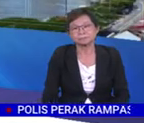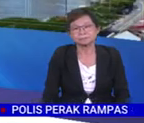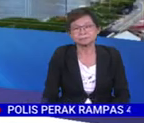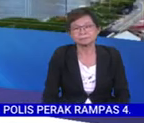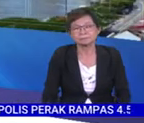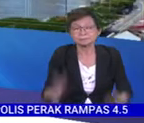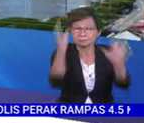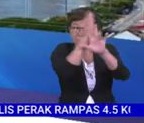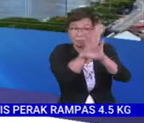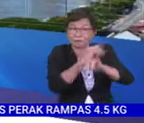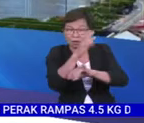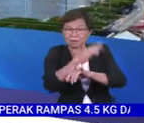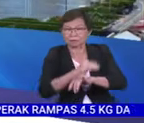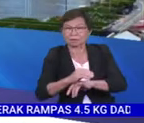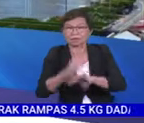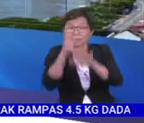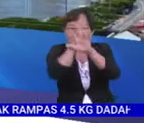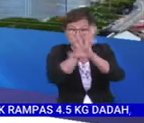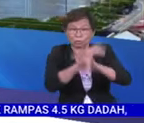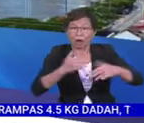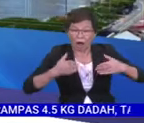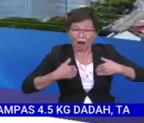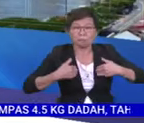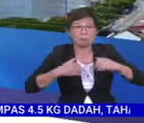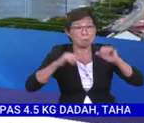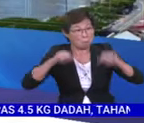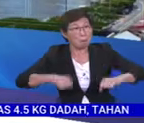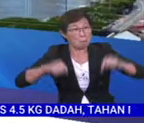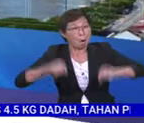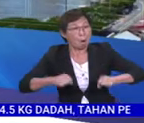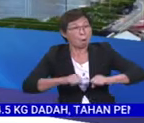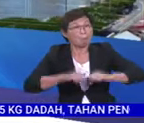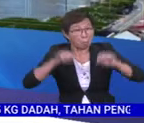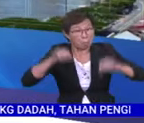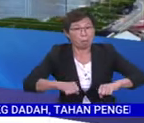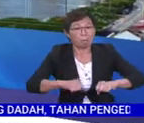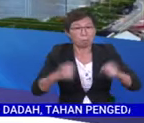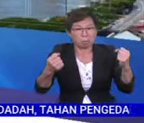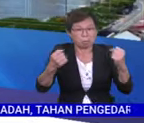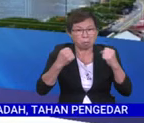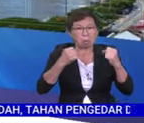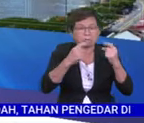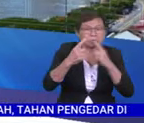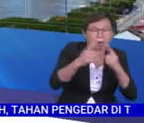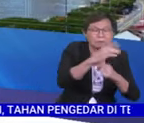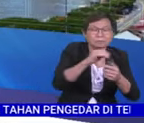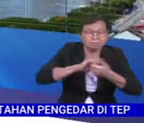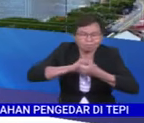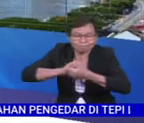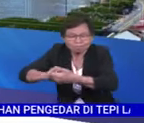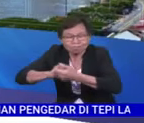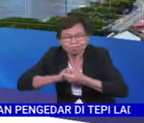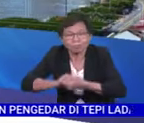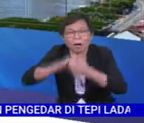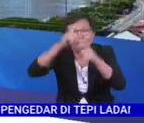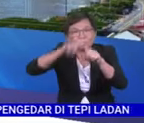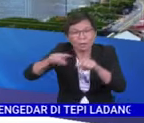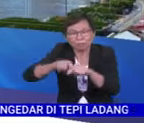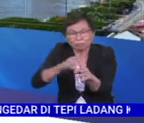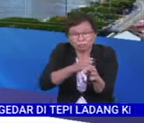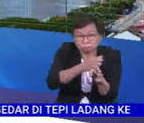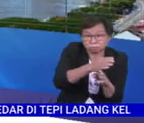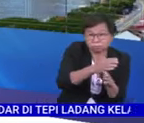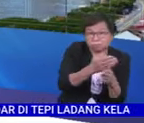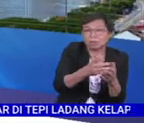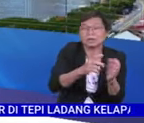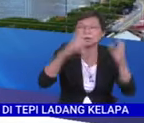Serawak dan Sweden mempunyai potensi yang luas untuk memperkokoh dialog dan kerjasama dalam pelbagai sektor